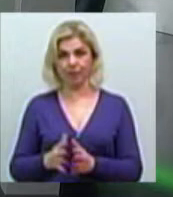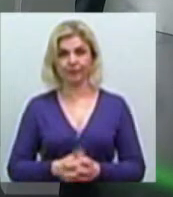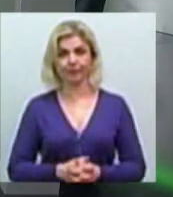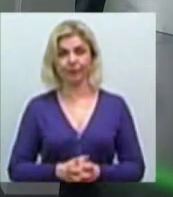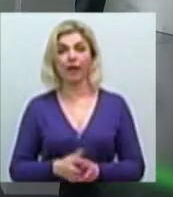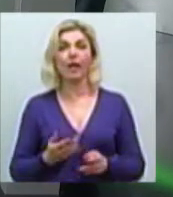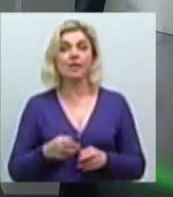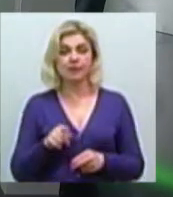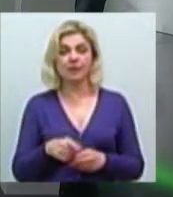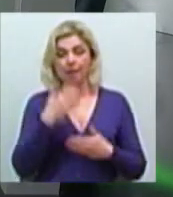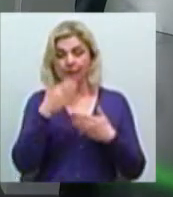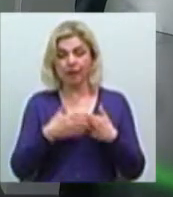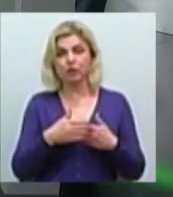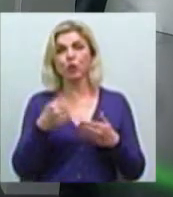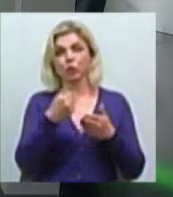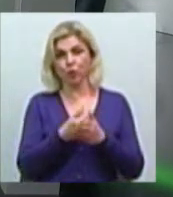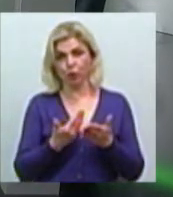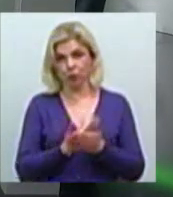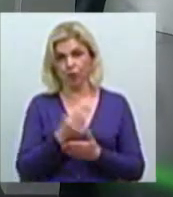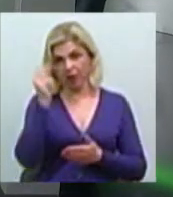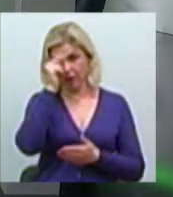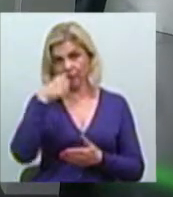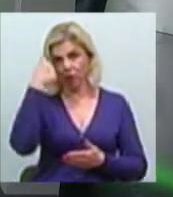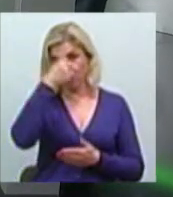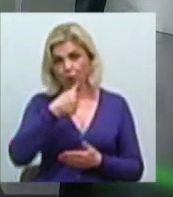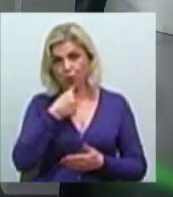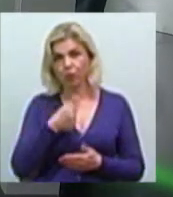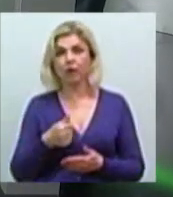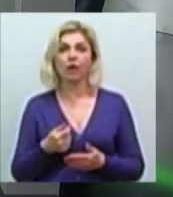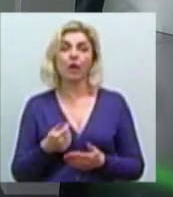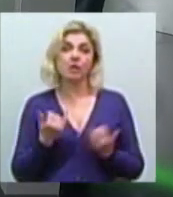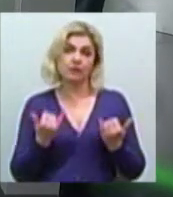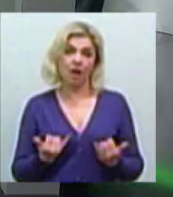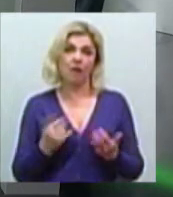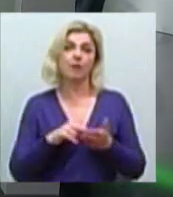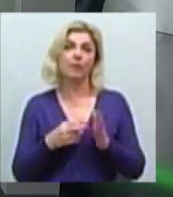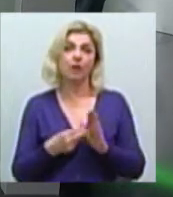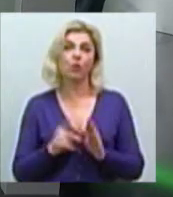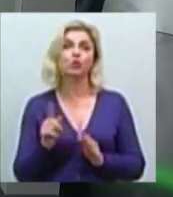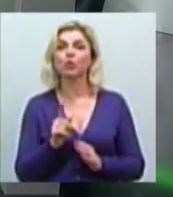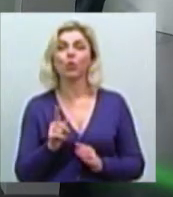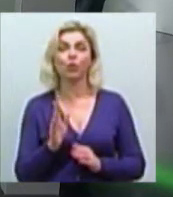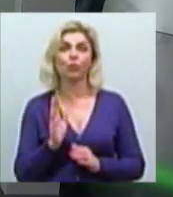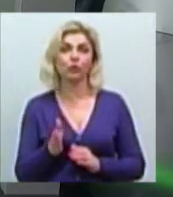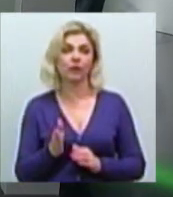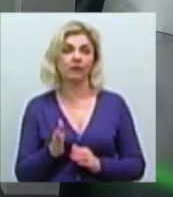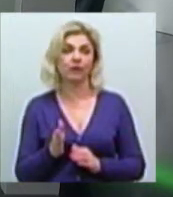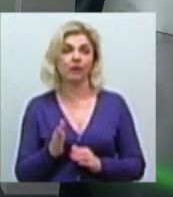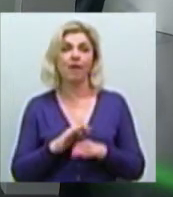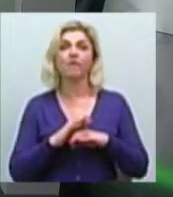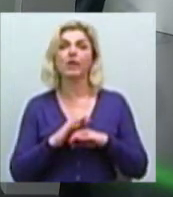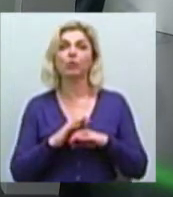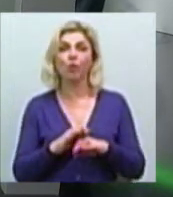вже ближче буде все ж таки до нового навчального року? Чи зараз ми плануємо, що буде